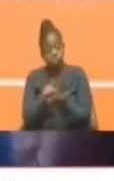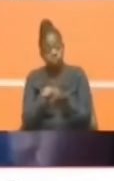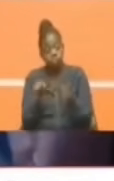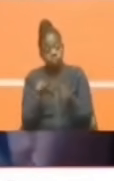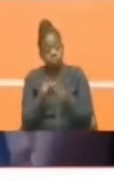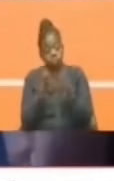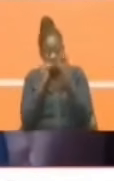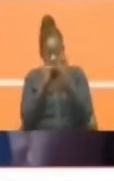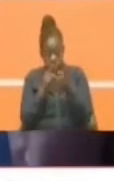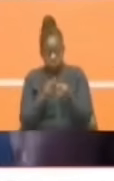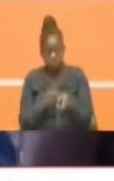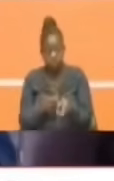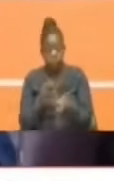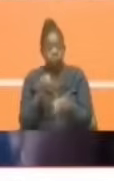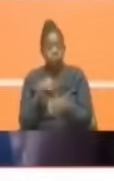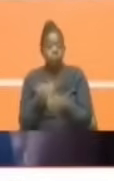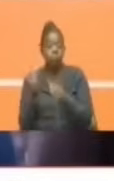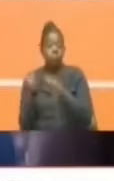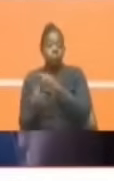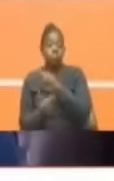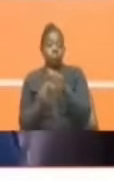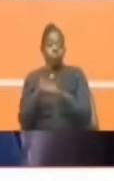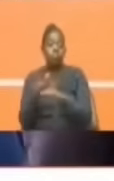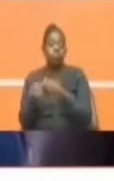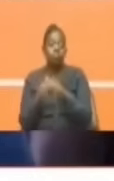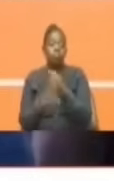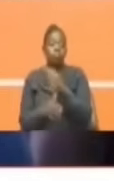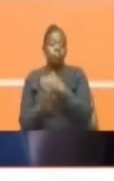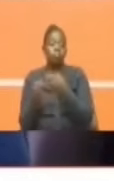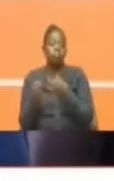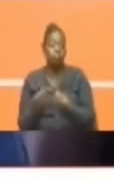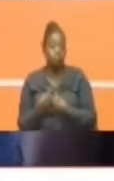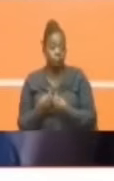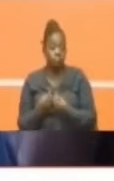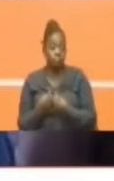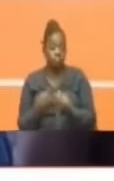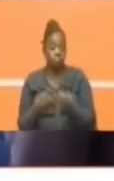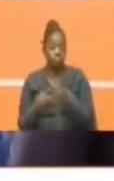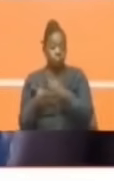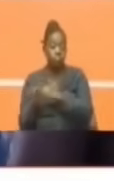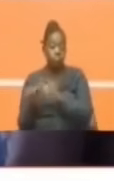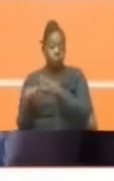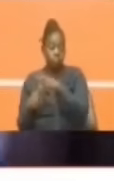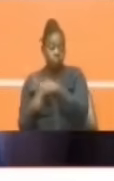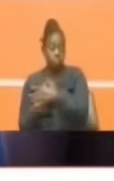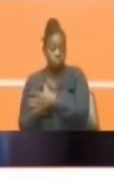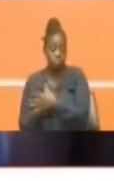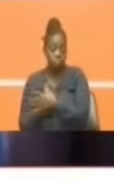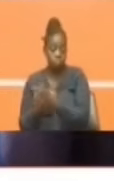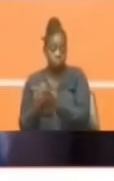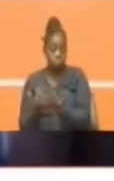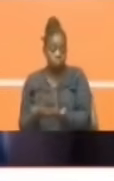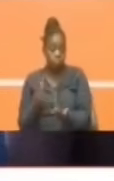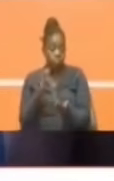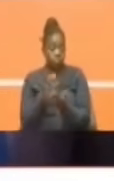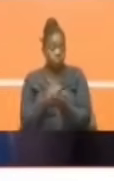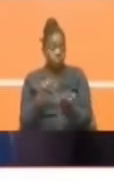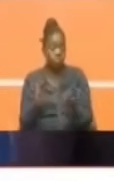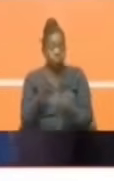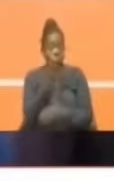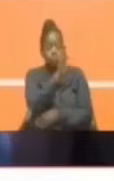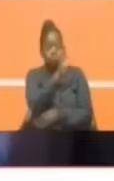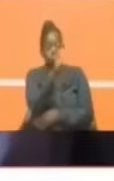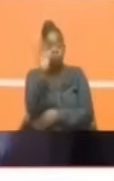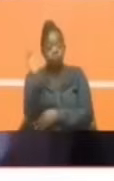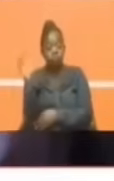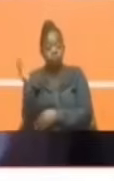n'okussa ekitiibwa mu mbeera zonna Katonda ze yatuteerawo. Okukuuma obuwangwa n'ennono, okukuuma ebibira,